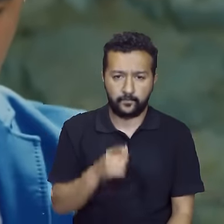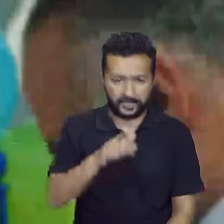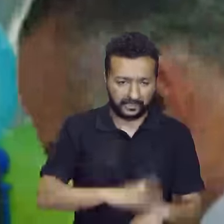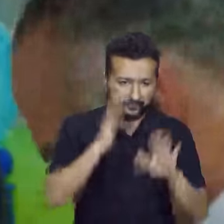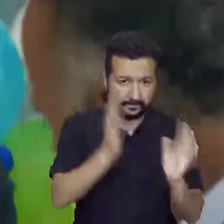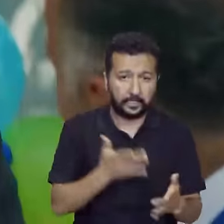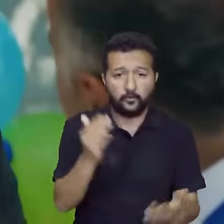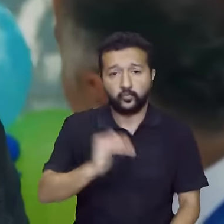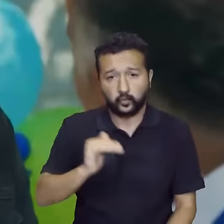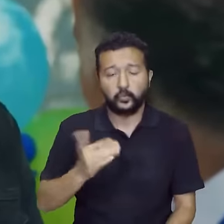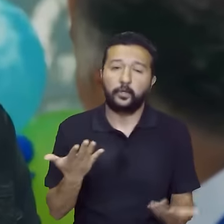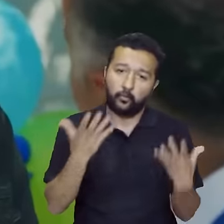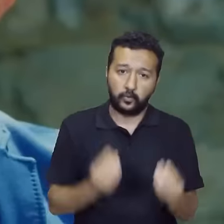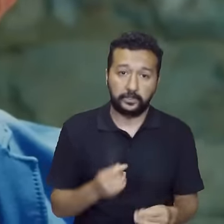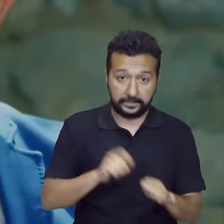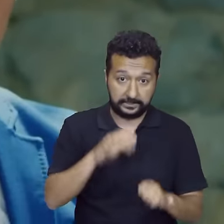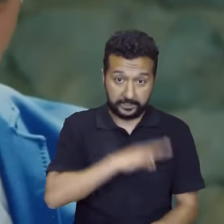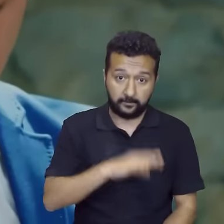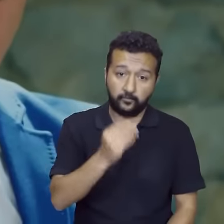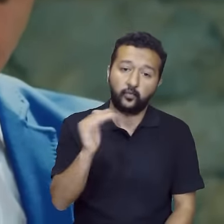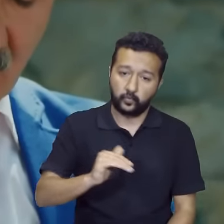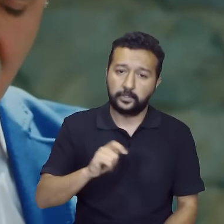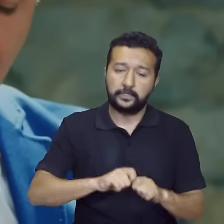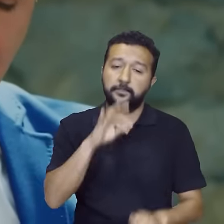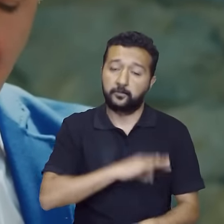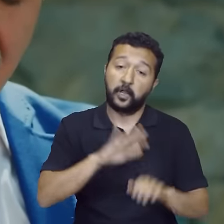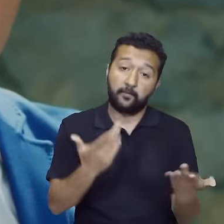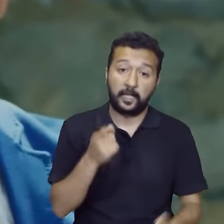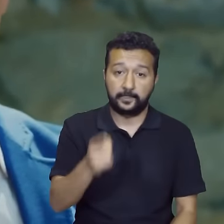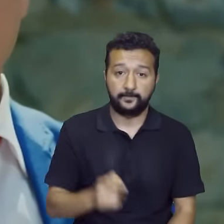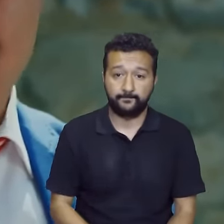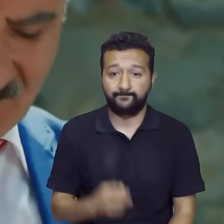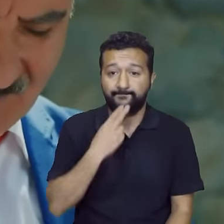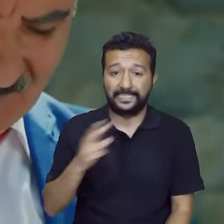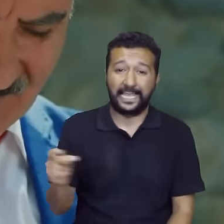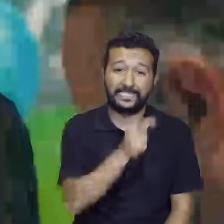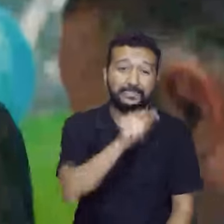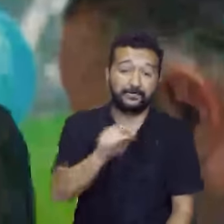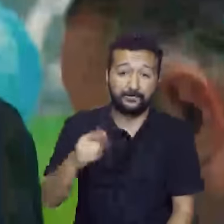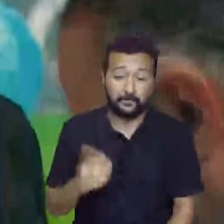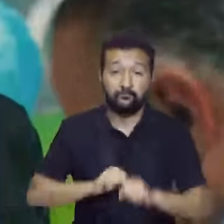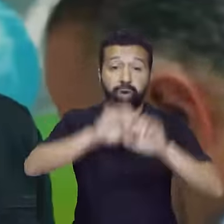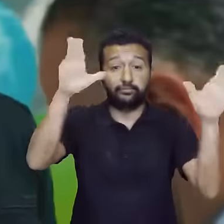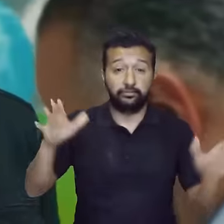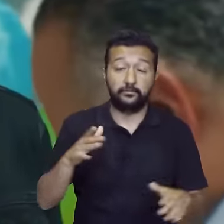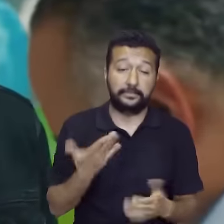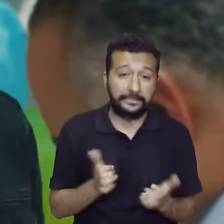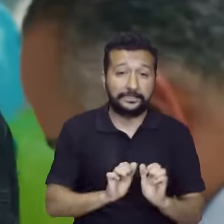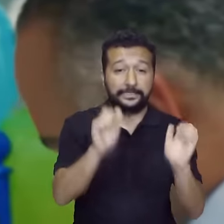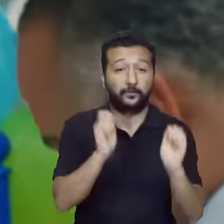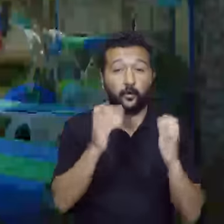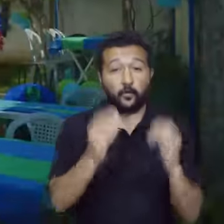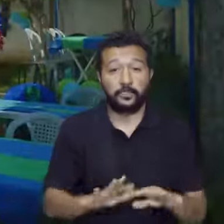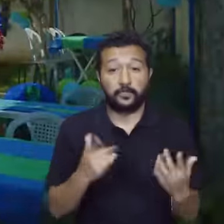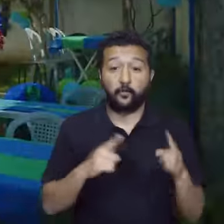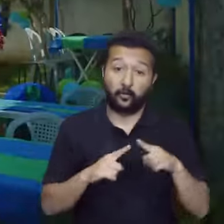Yapma be. Ama ucuza kapattım. İş görür mü? Ucuzsa iş görür de... kız kaçıranları havai fişek diye itelemek biraz zor